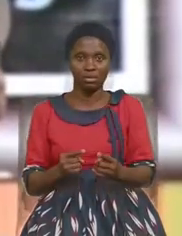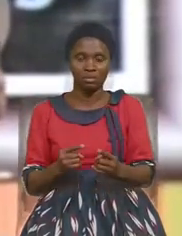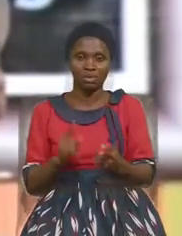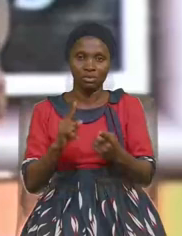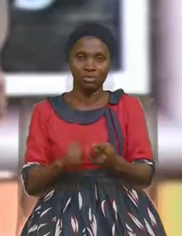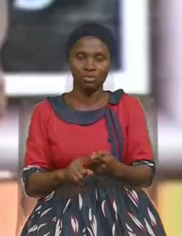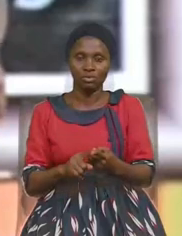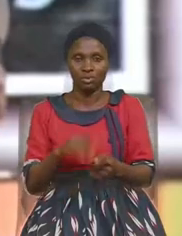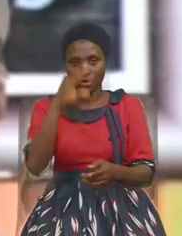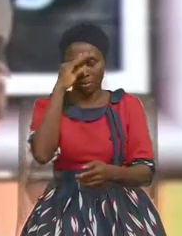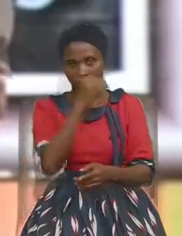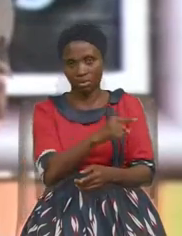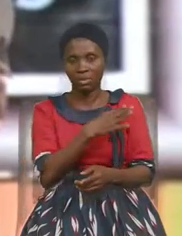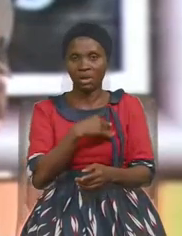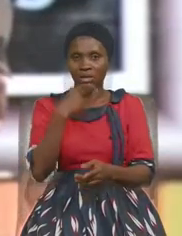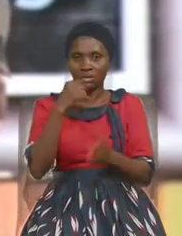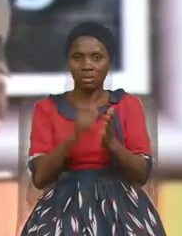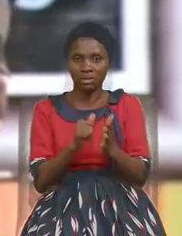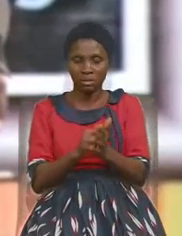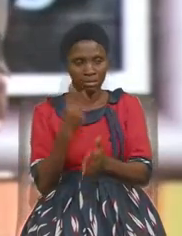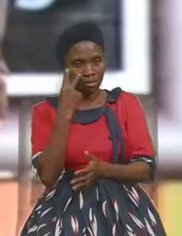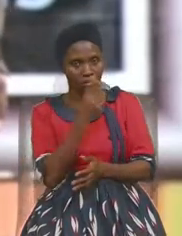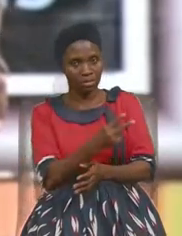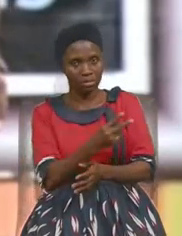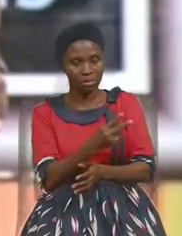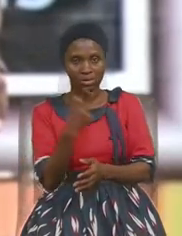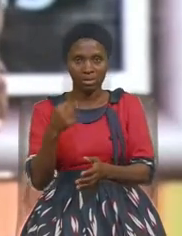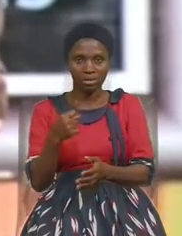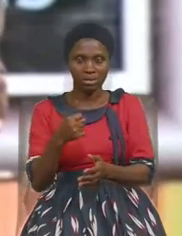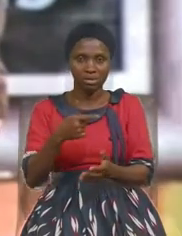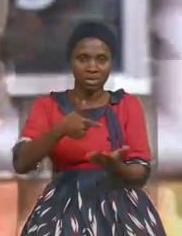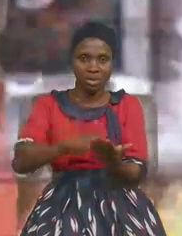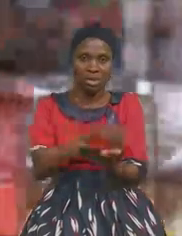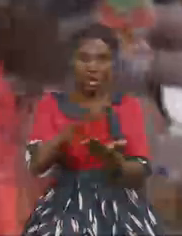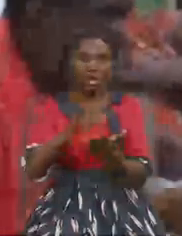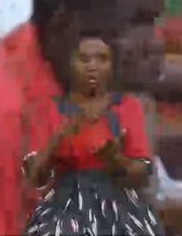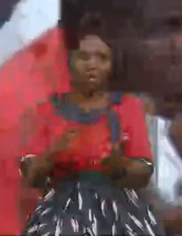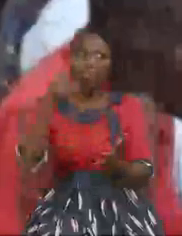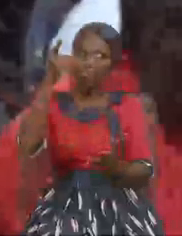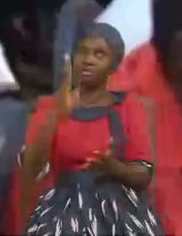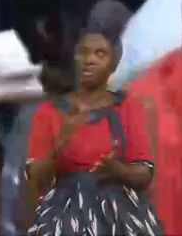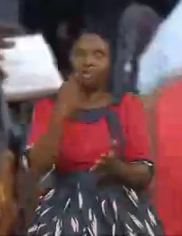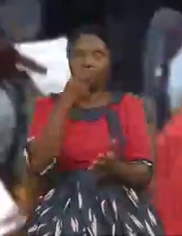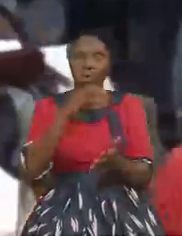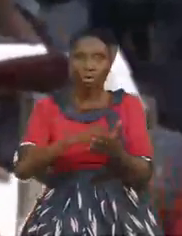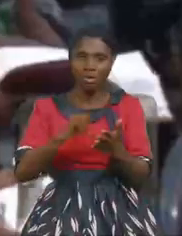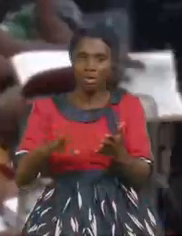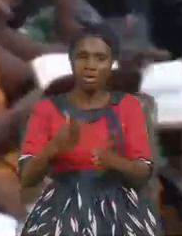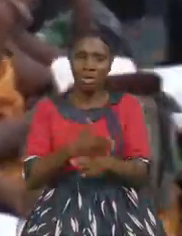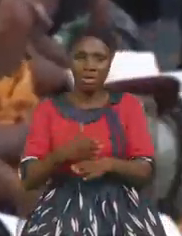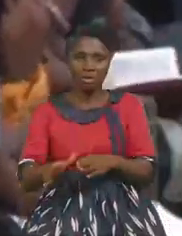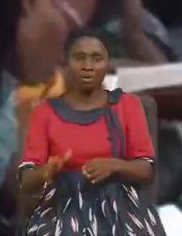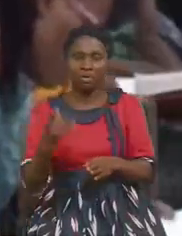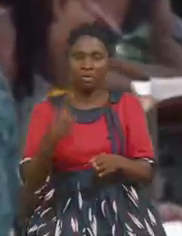venant à lui et il dit, voici l'agneau de Dieu qui ôte les